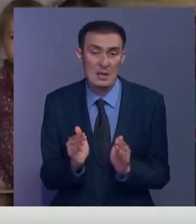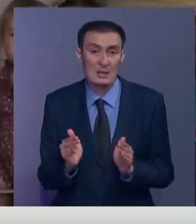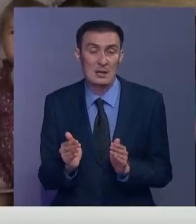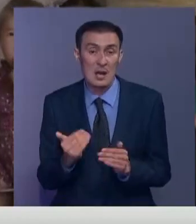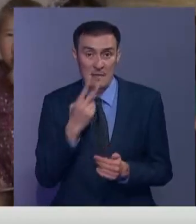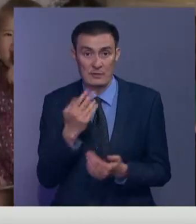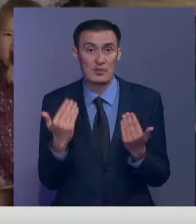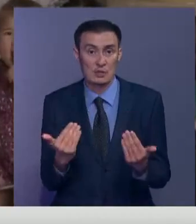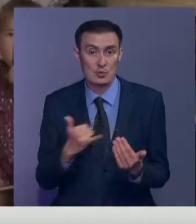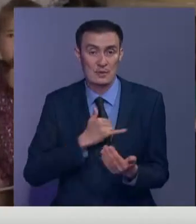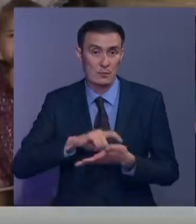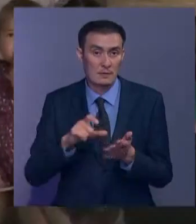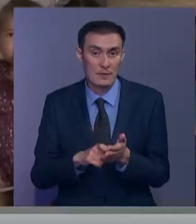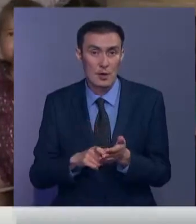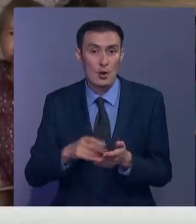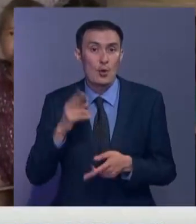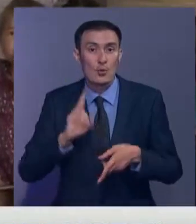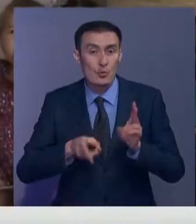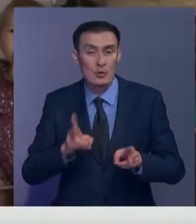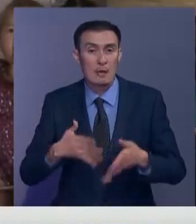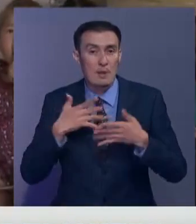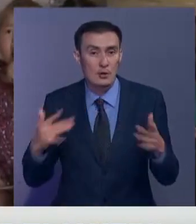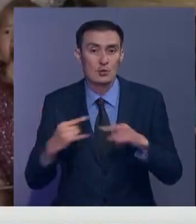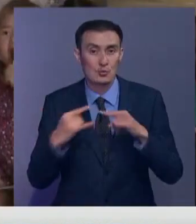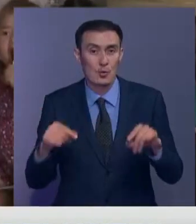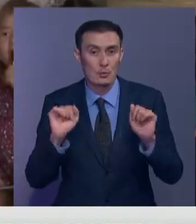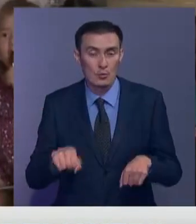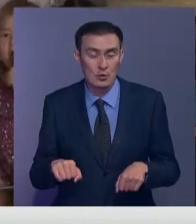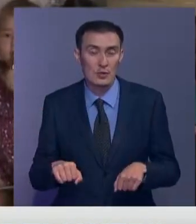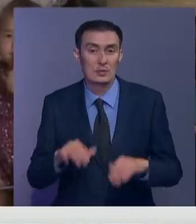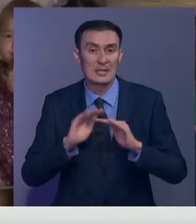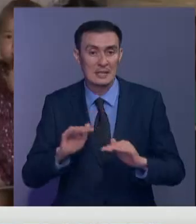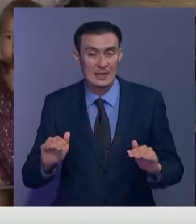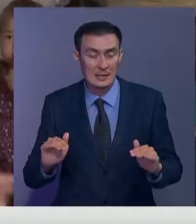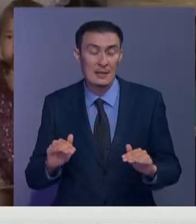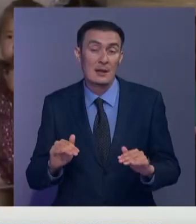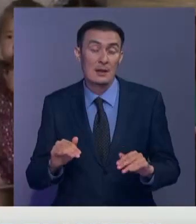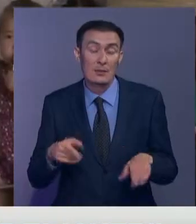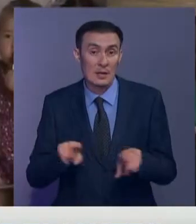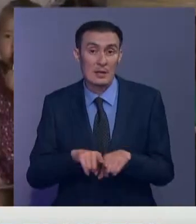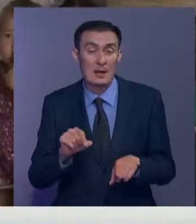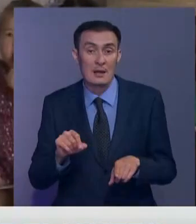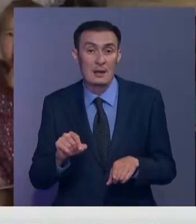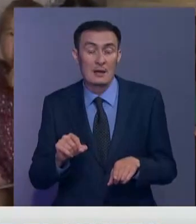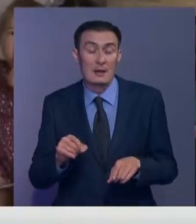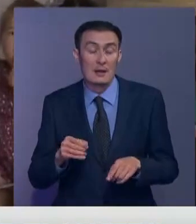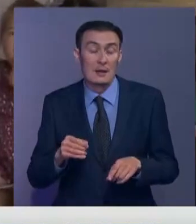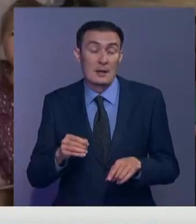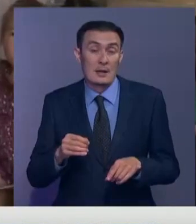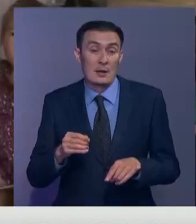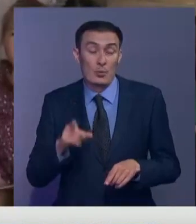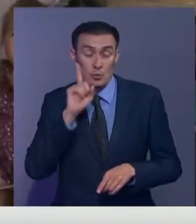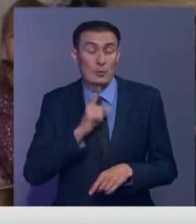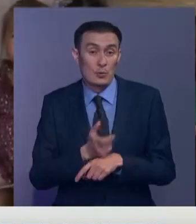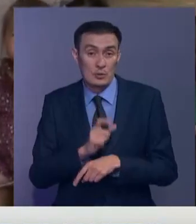как видите, кухня. Наша мечта, большой стол. Дети все сели, поели, они вот так растаскали по комнатам. А